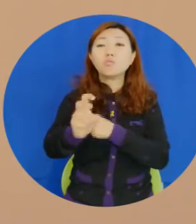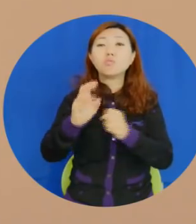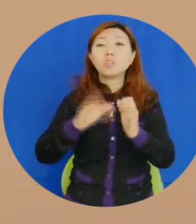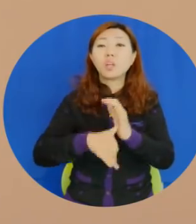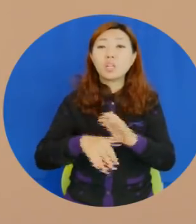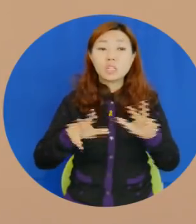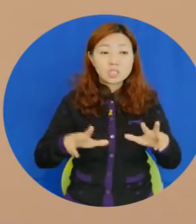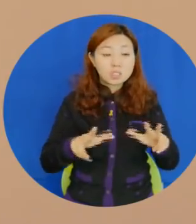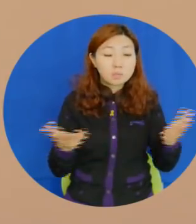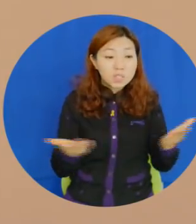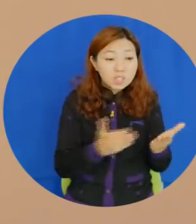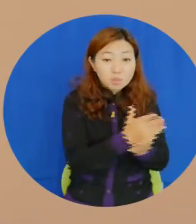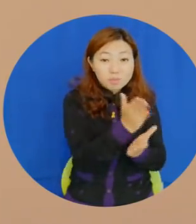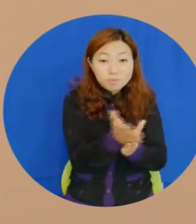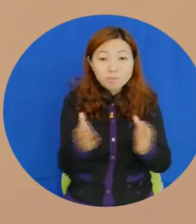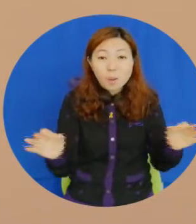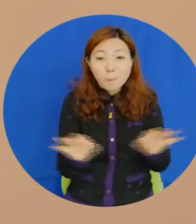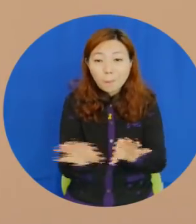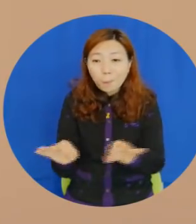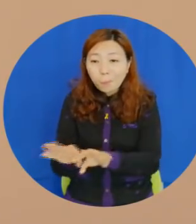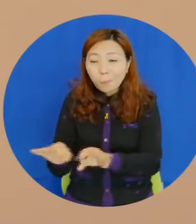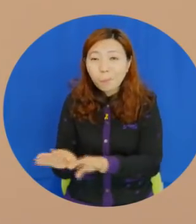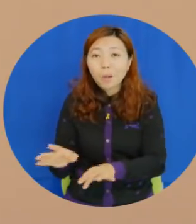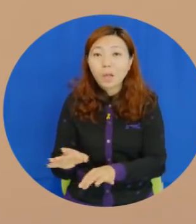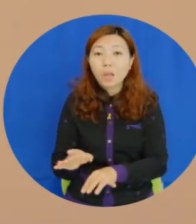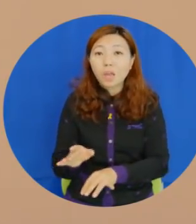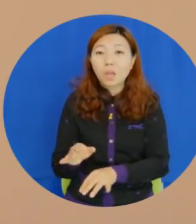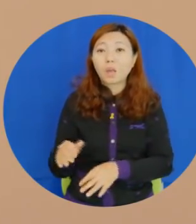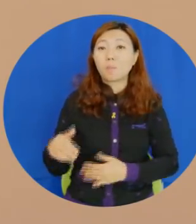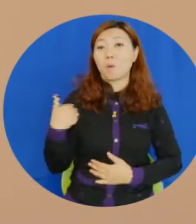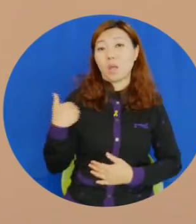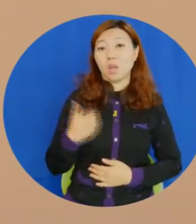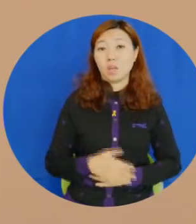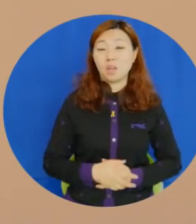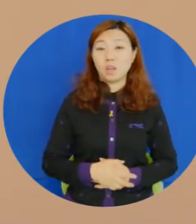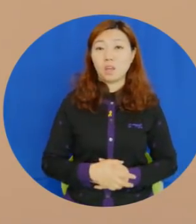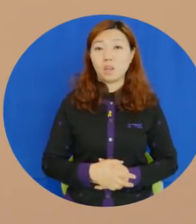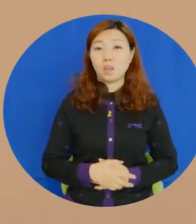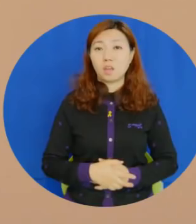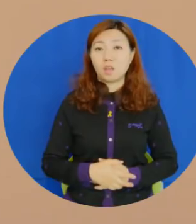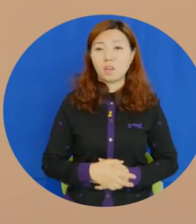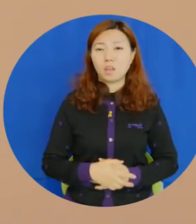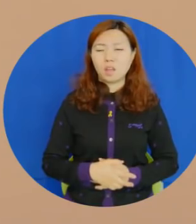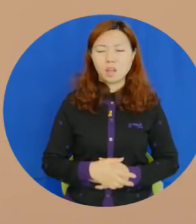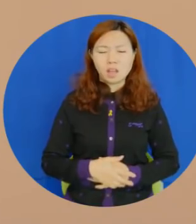20년 후에는 지금 있는 직업이 얼마나 없어질지 몰라요.